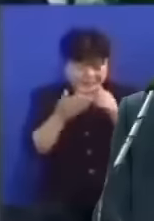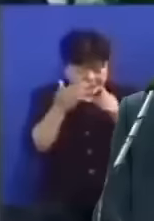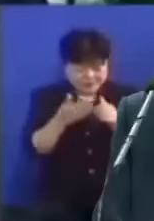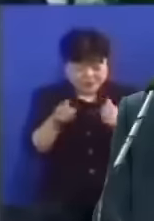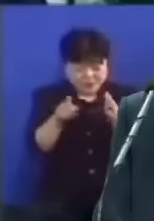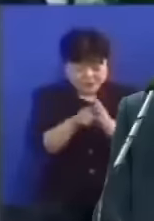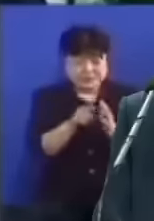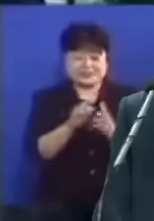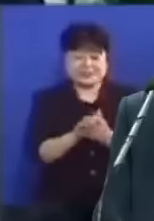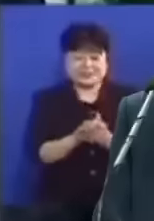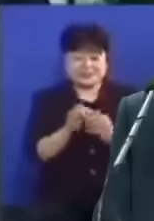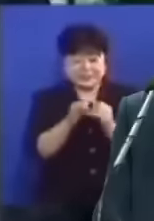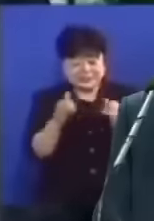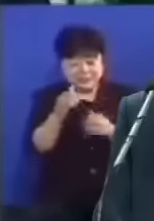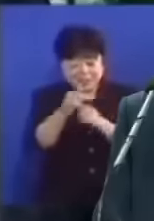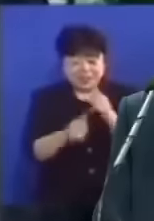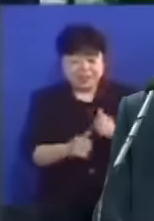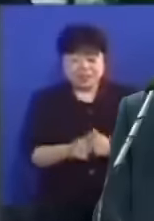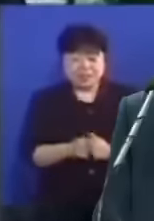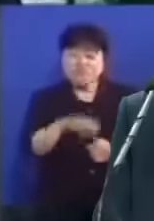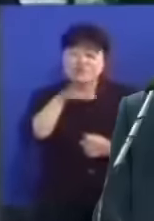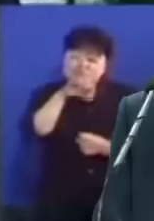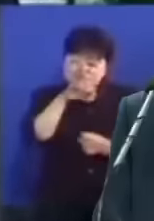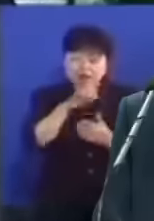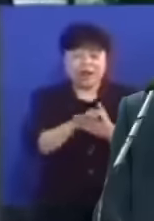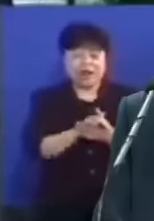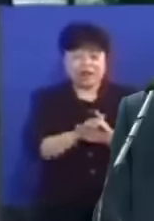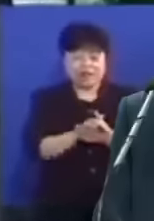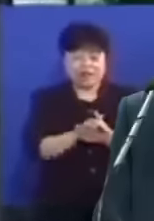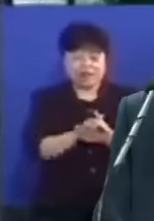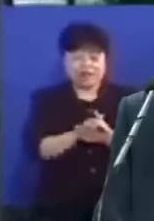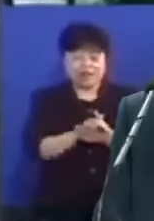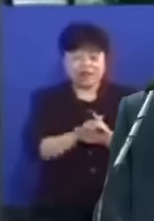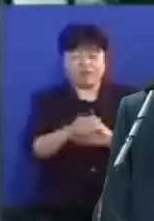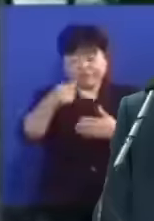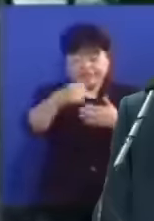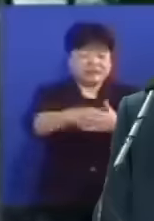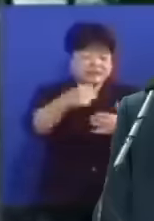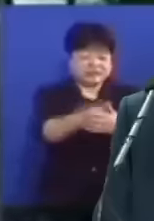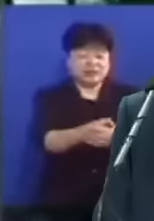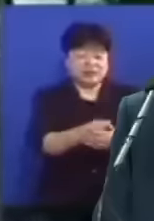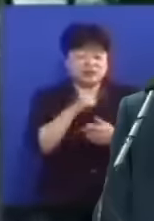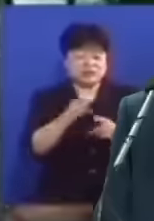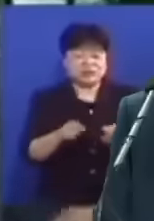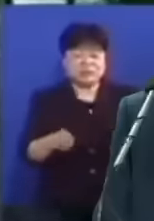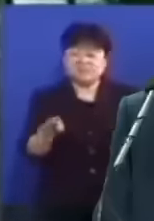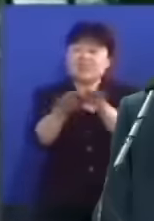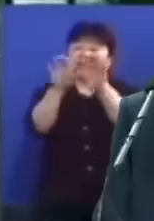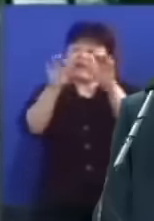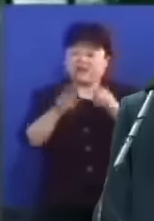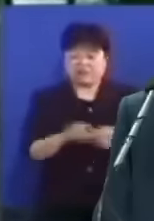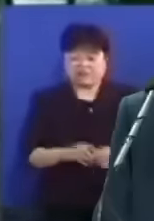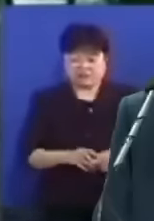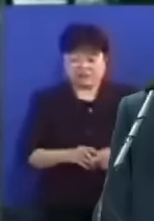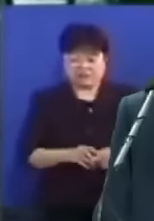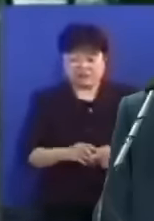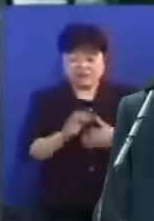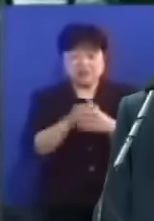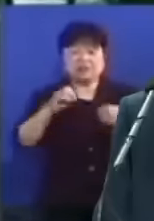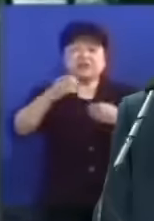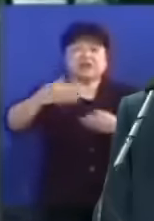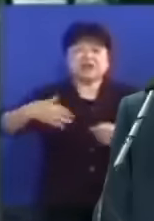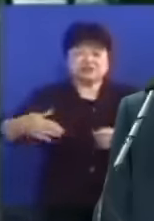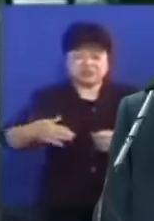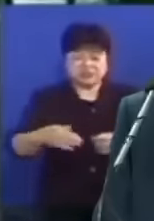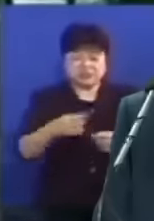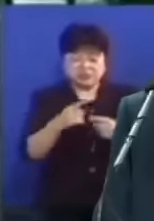하나님을 믿는다고 한 사람이 하나님을 그만 원망하고 불평하고 탄생하고 주일날 교회는 왜 가? 기도도 응답 안